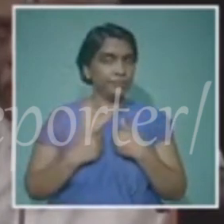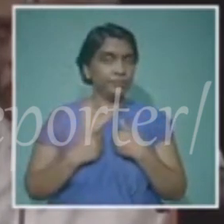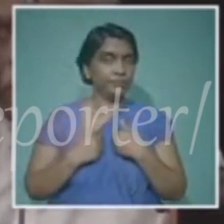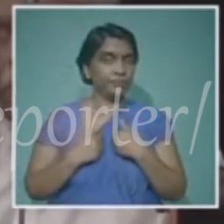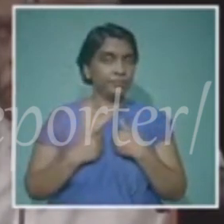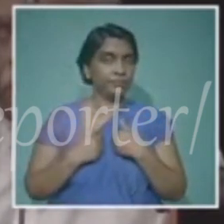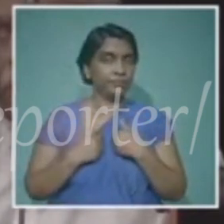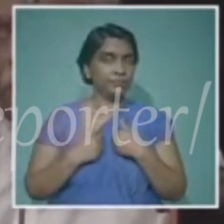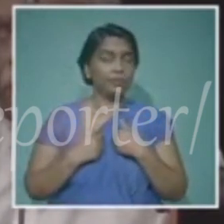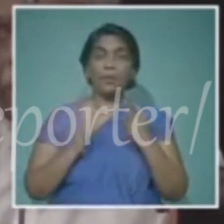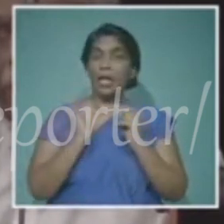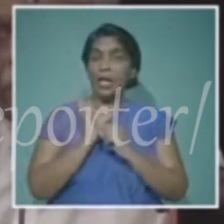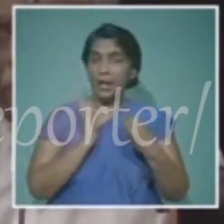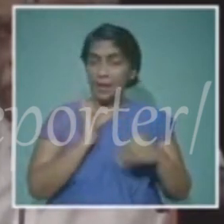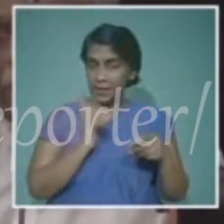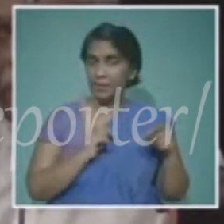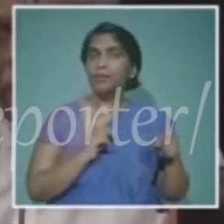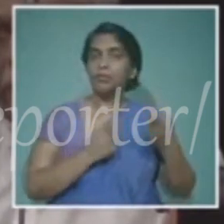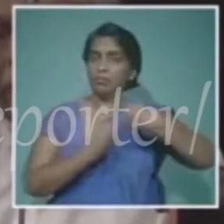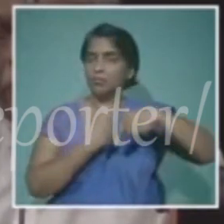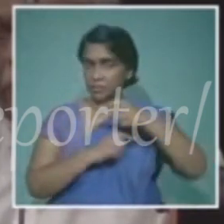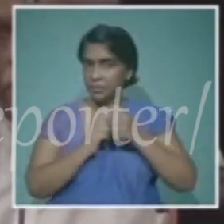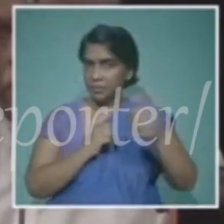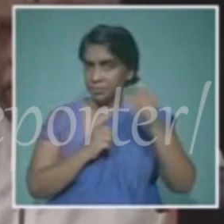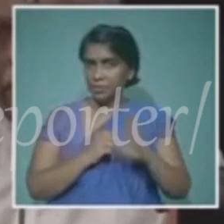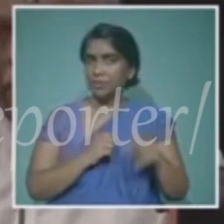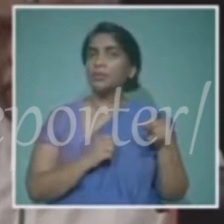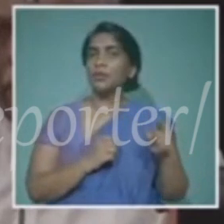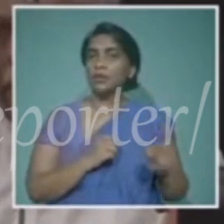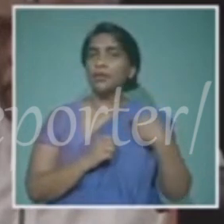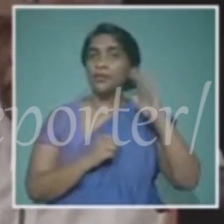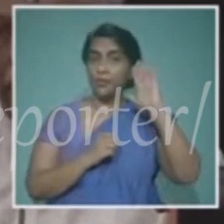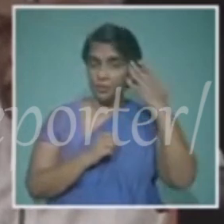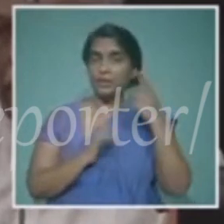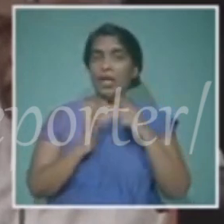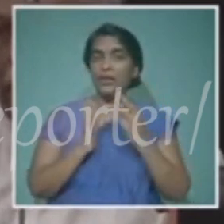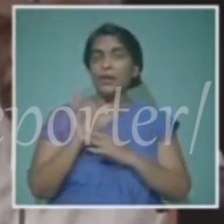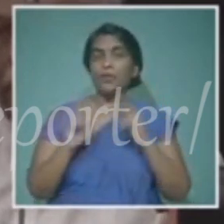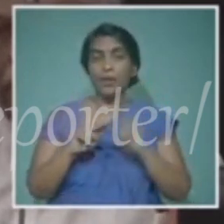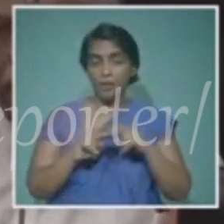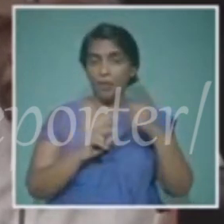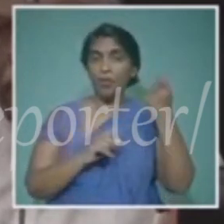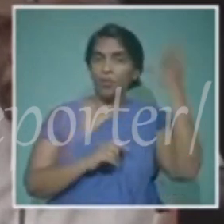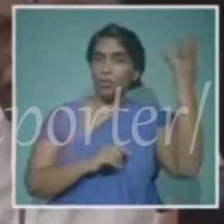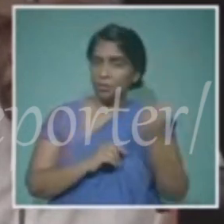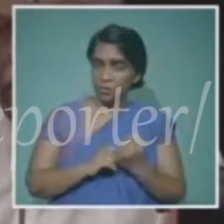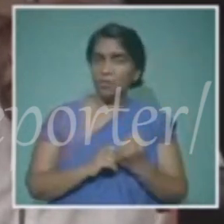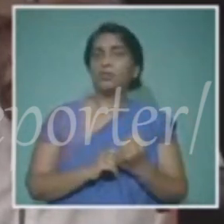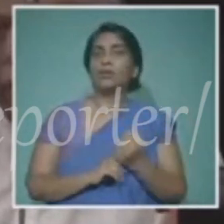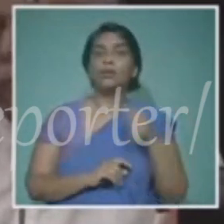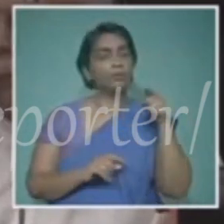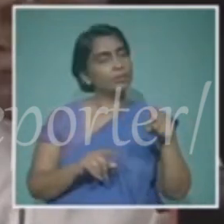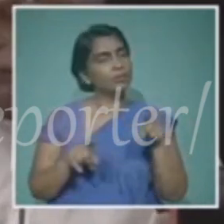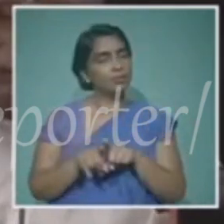අපේ ණය ප්‍රතිව්‍යුහගත කළා. විශේෂයෙන්ම IMF සංවිධානයේ මුදල් ලබාගෙන